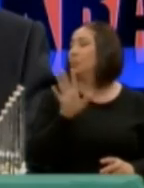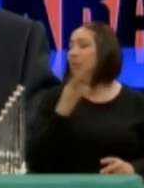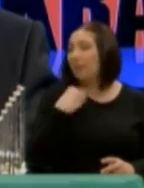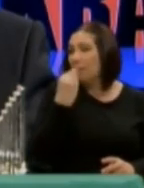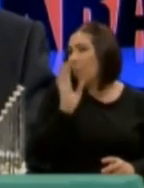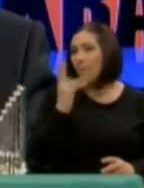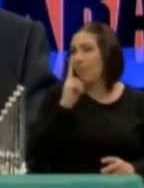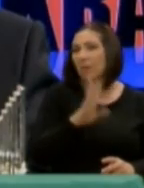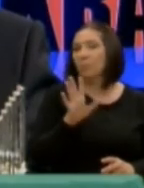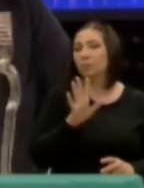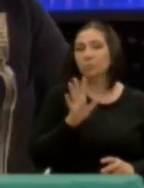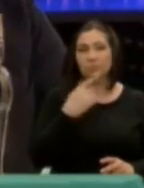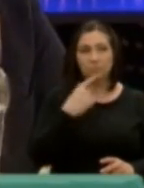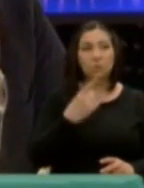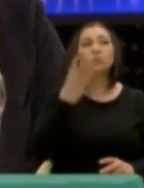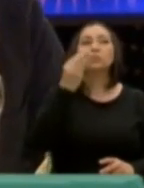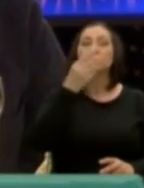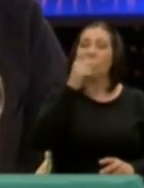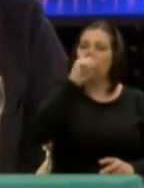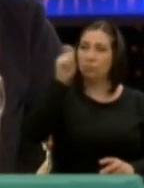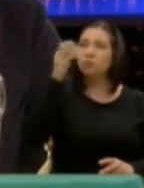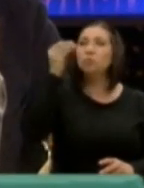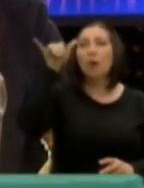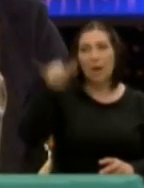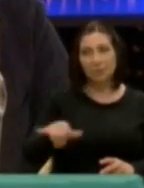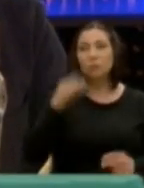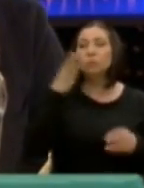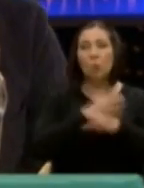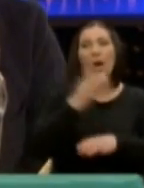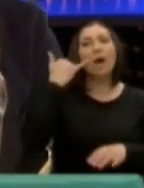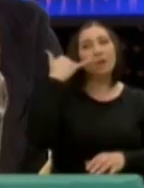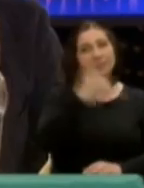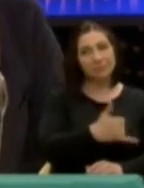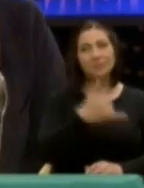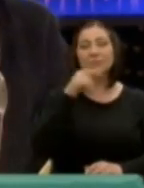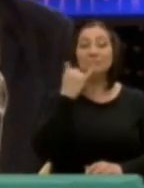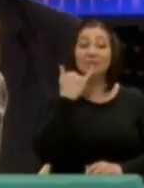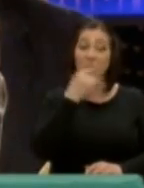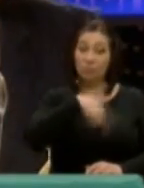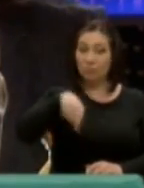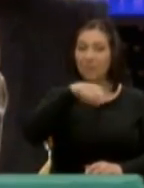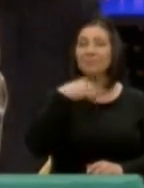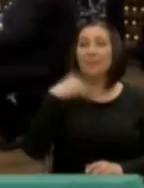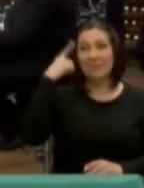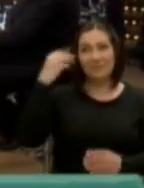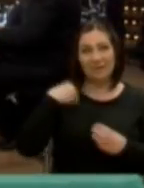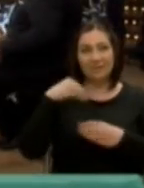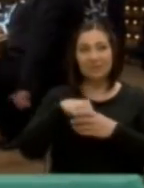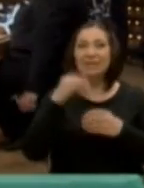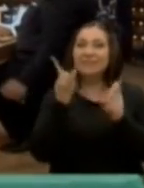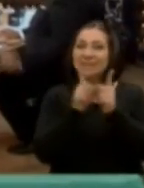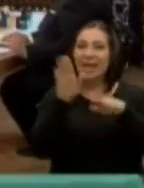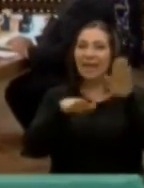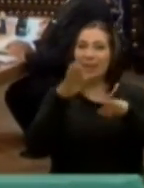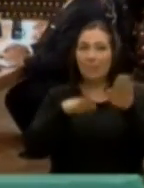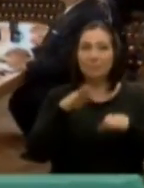yiyemiyorsunuz. Çok haklısınız. Ama doğru adresi aradınız demek ki değerli konuklarımız da buradayken. Teşekkür ederiz bizi bilgilendirdiğiniz için. Kısa reklam arası,